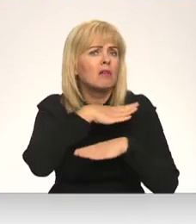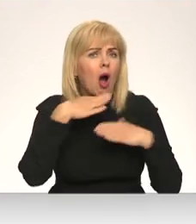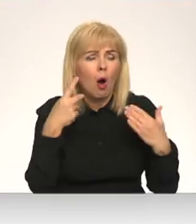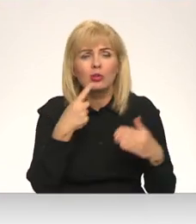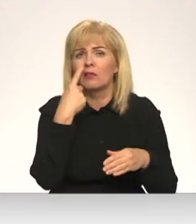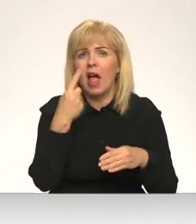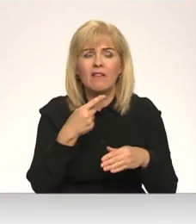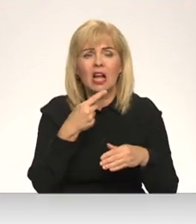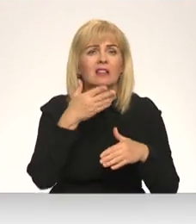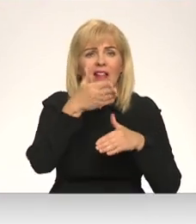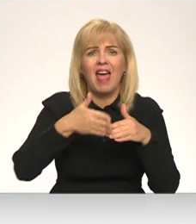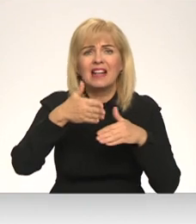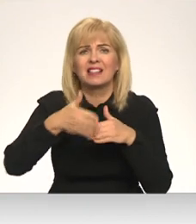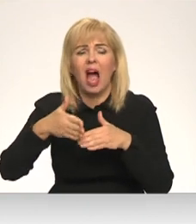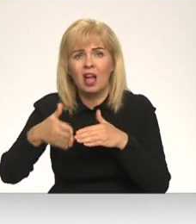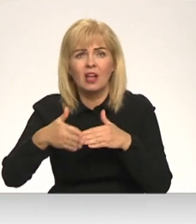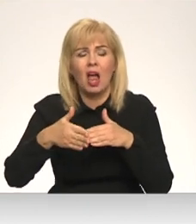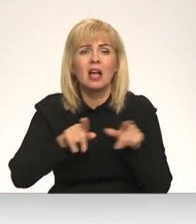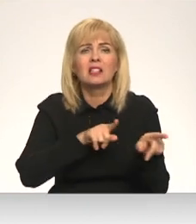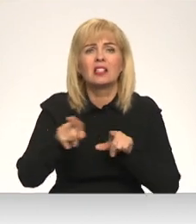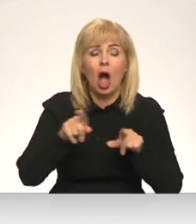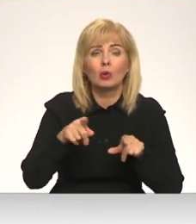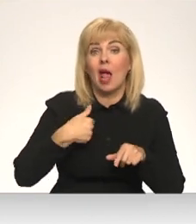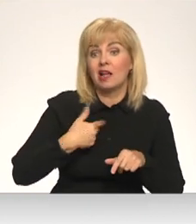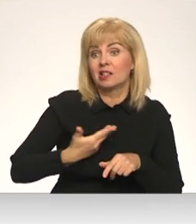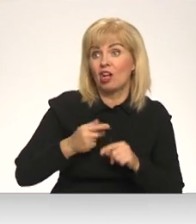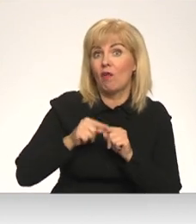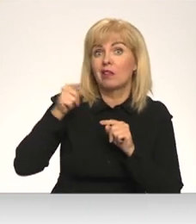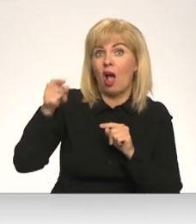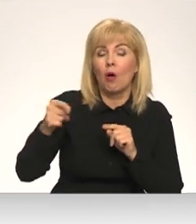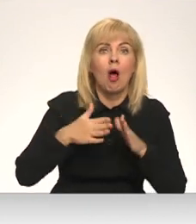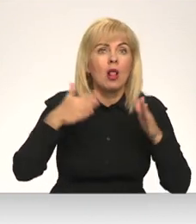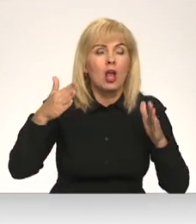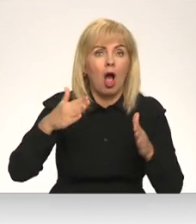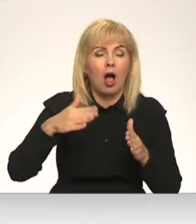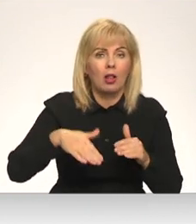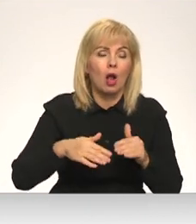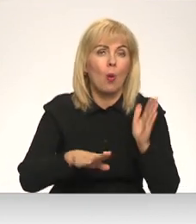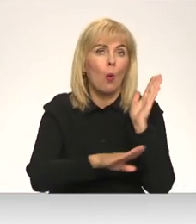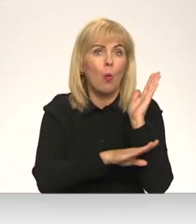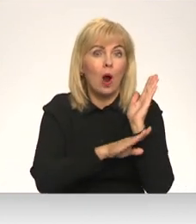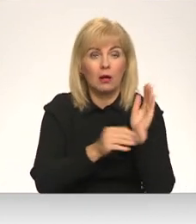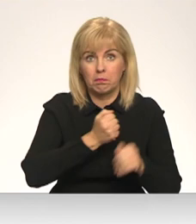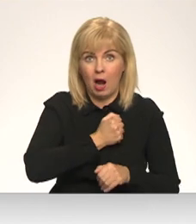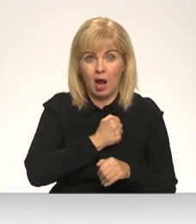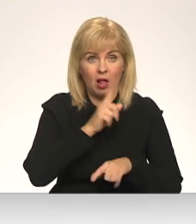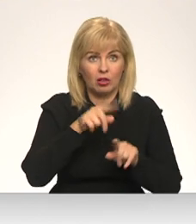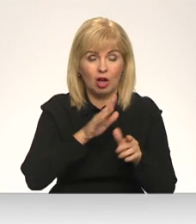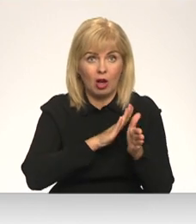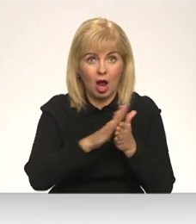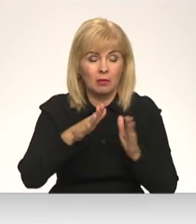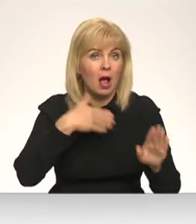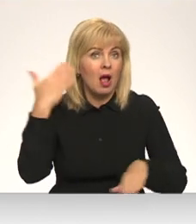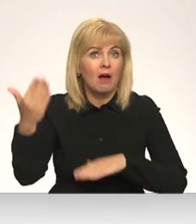neviens viņus nos nezaidīja. Un tur, kur es dzīvoju, tur tālāk arī tādi lieli koki milzīgi. Man pilnīgi bail citreiz iet, ka vējš tur